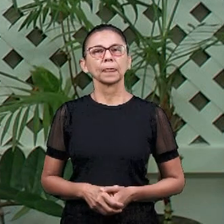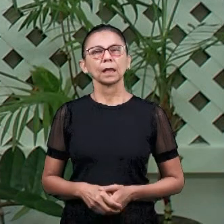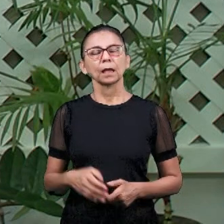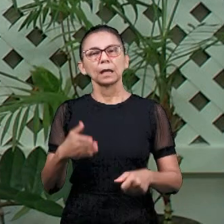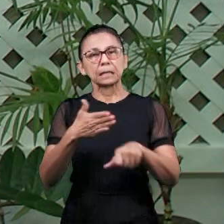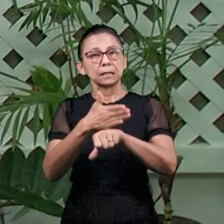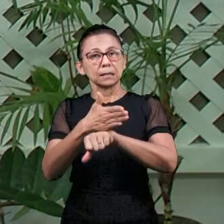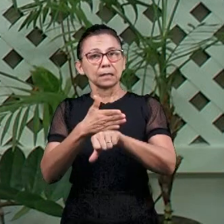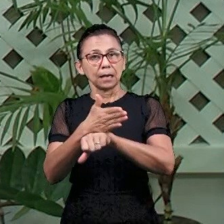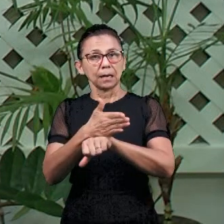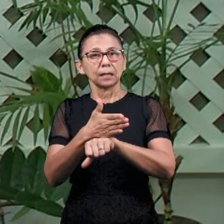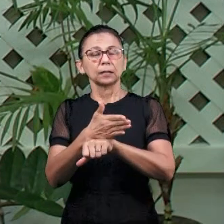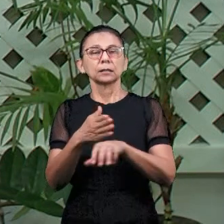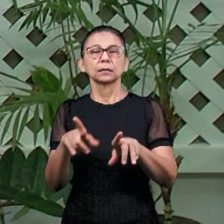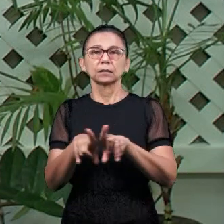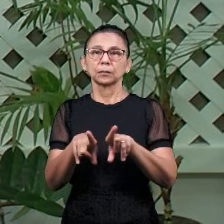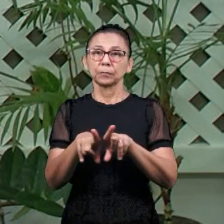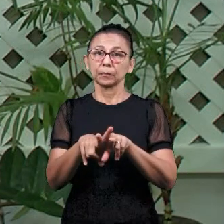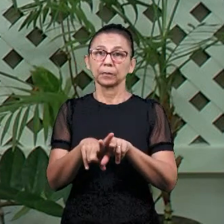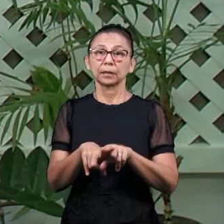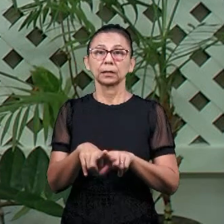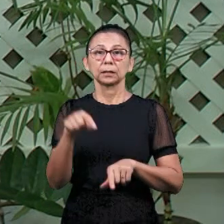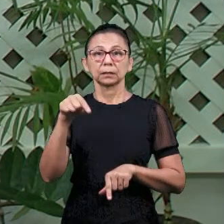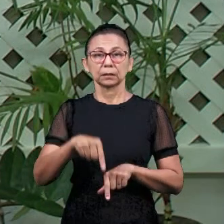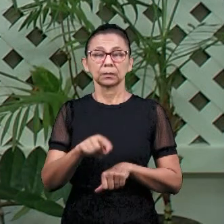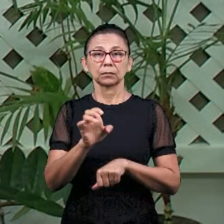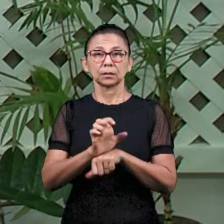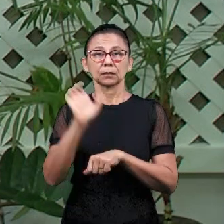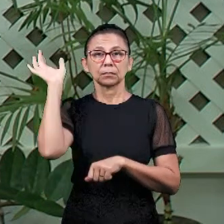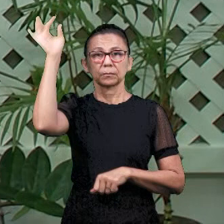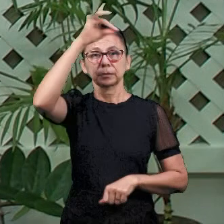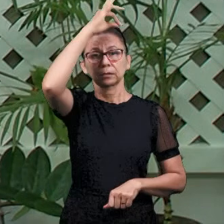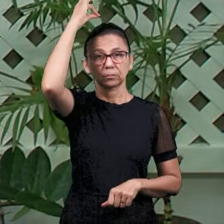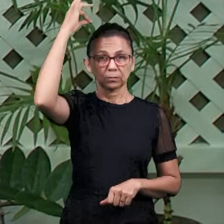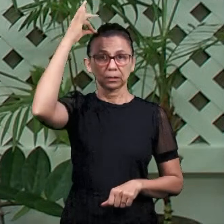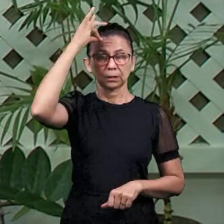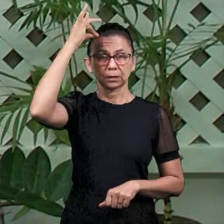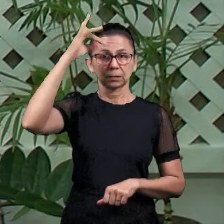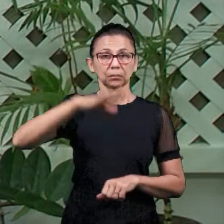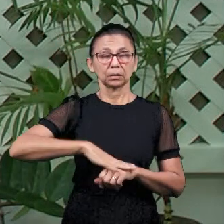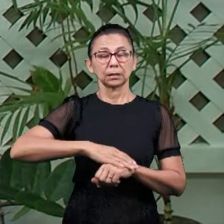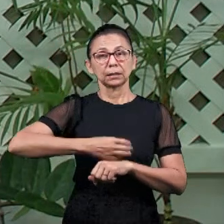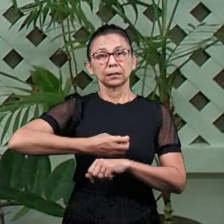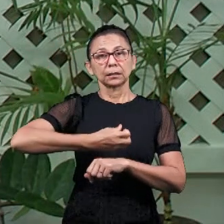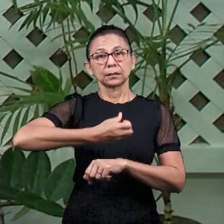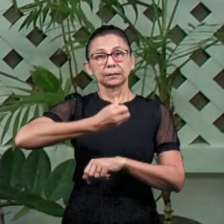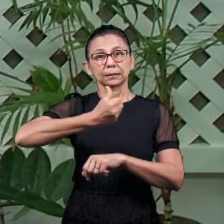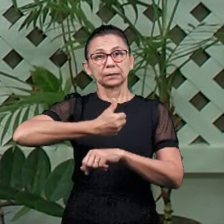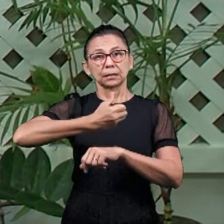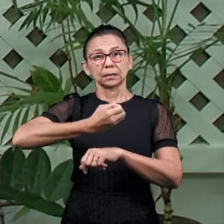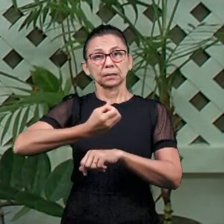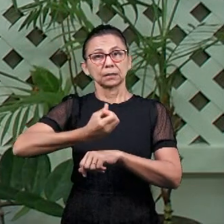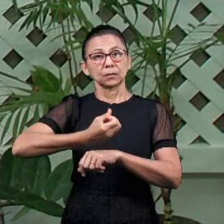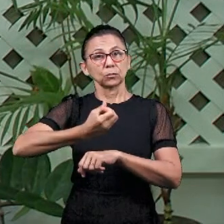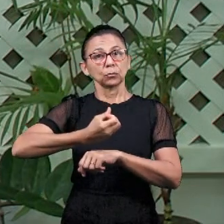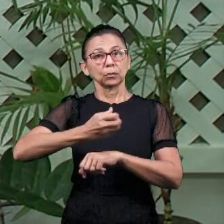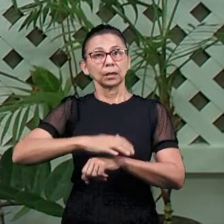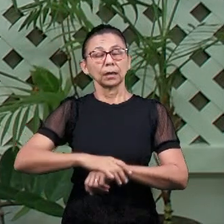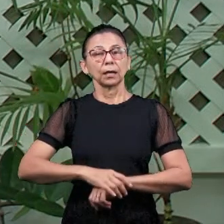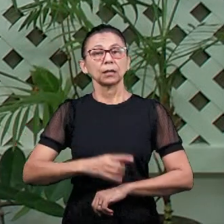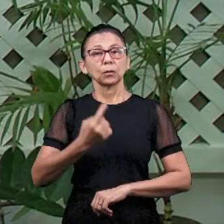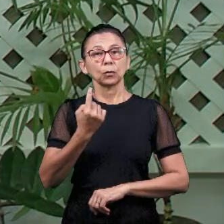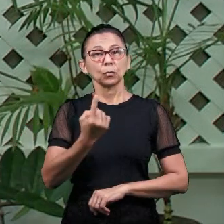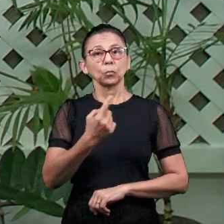dans la région métropolitaine. Il apparaît en premier et en sixième. C'est un seul pasteur ici.